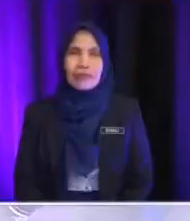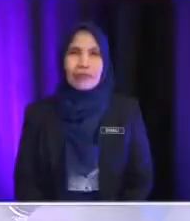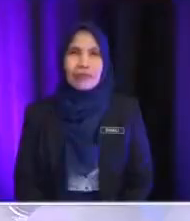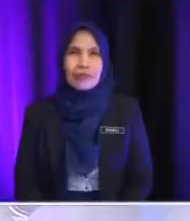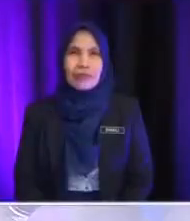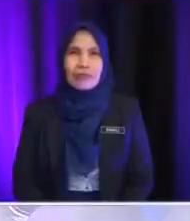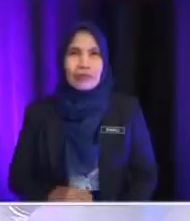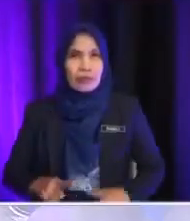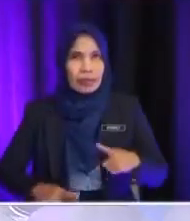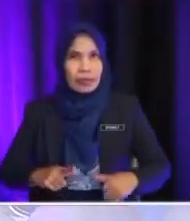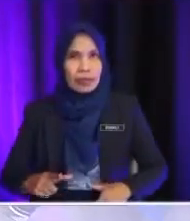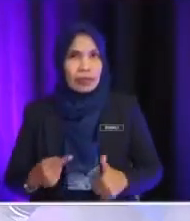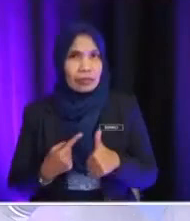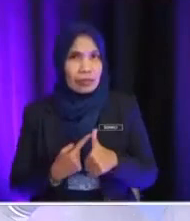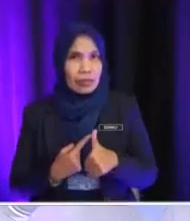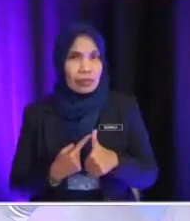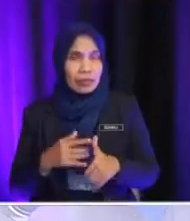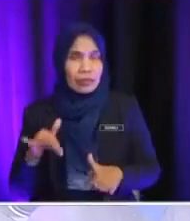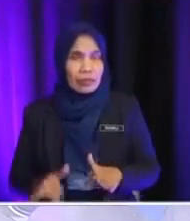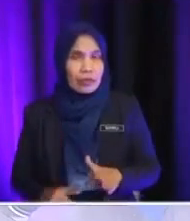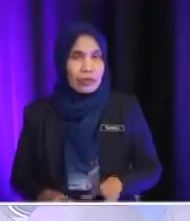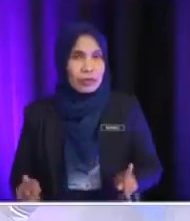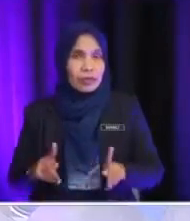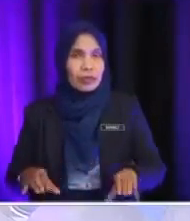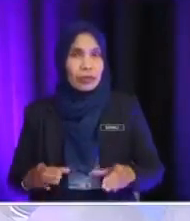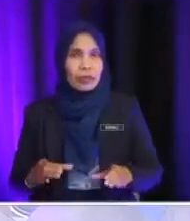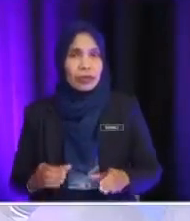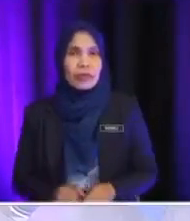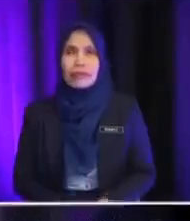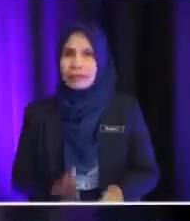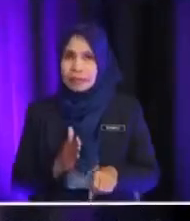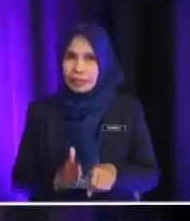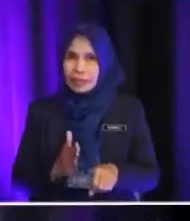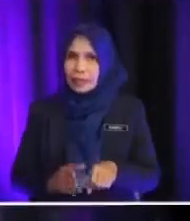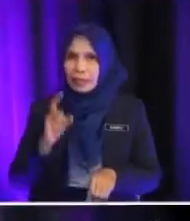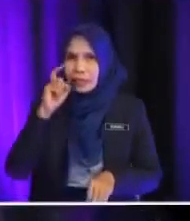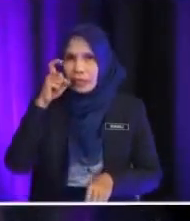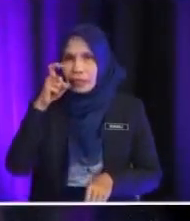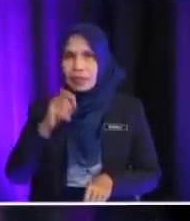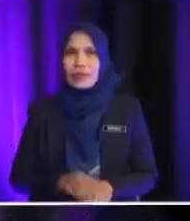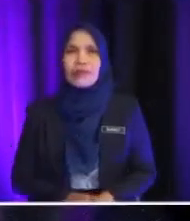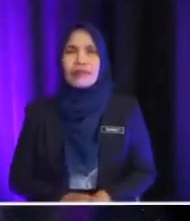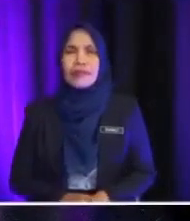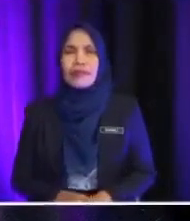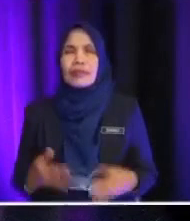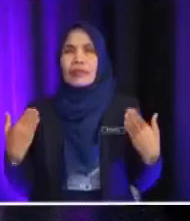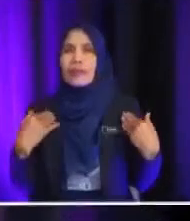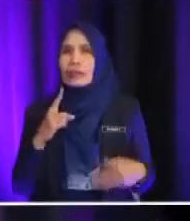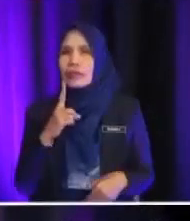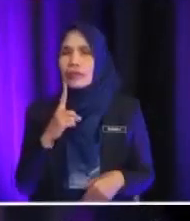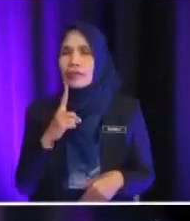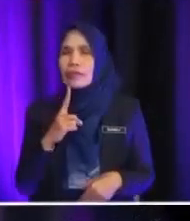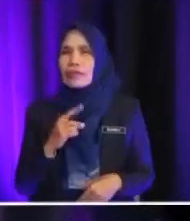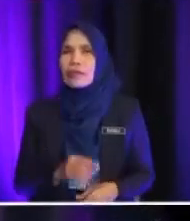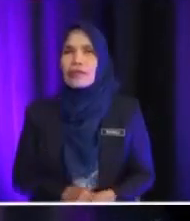Langkah pertama yang kita perlu buat adalah kita potong dulu bawang ya. Cikgu nak tunjukkan. Okey, kat sini cikgu ada 1 biji bawang